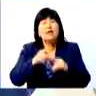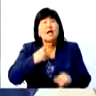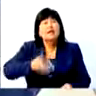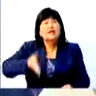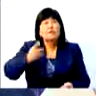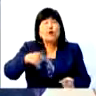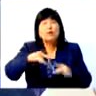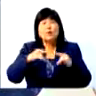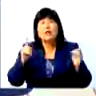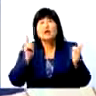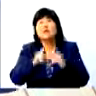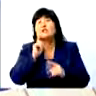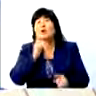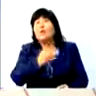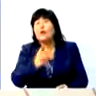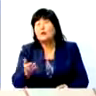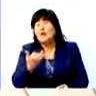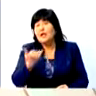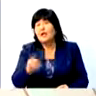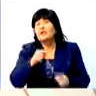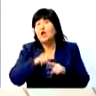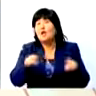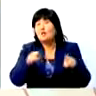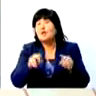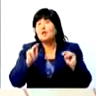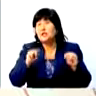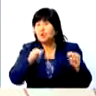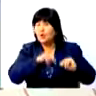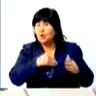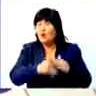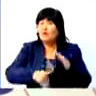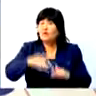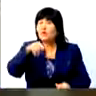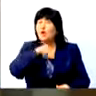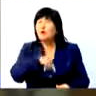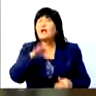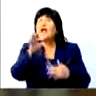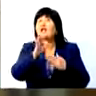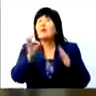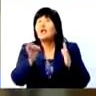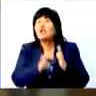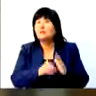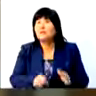круглые столы, встречи с молодежью. На них пропагандируется честный труд, высокие моральные принципы.